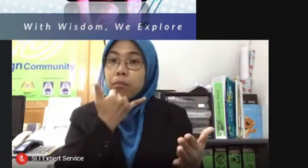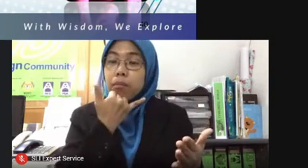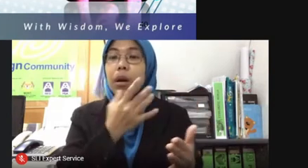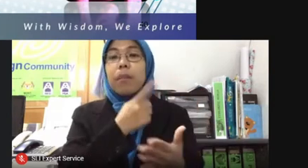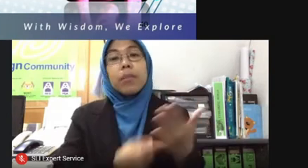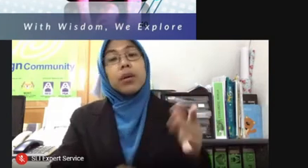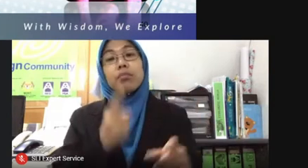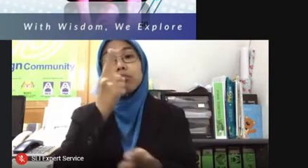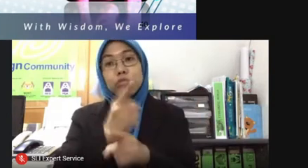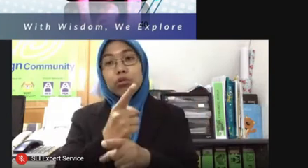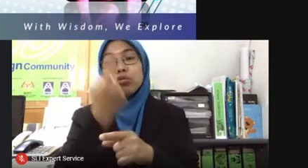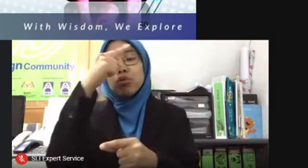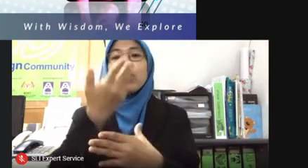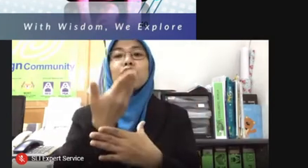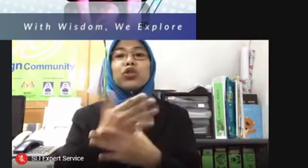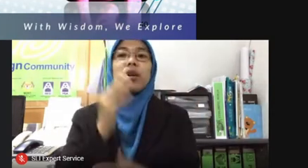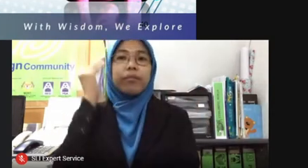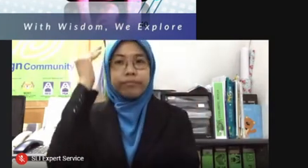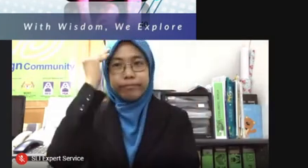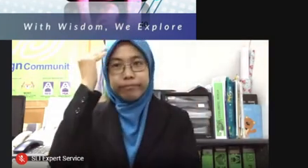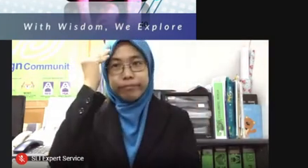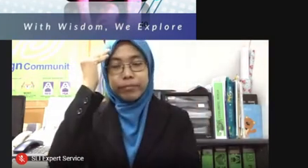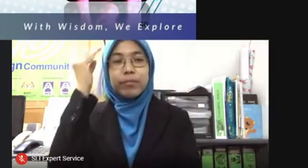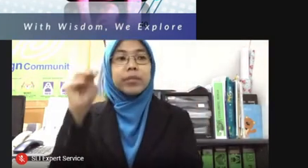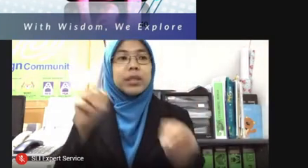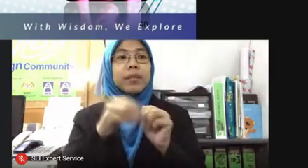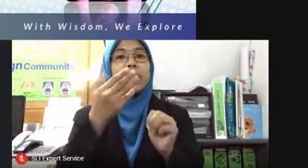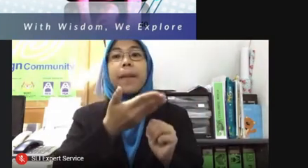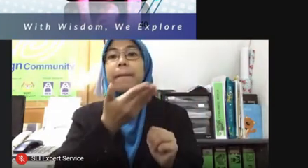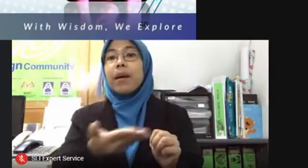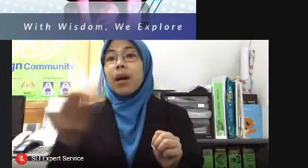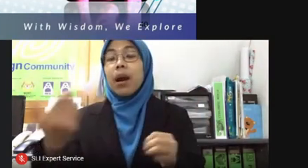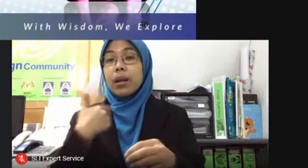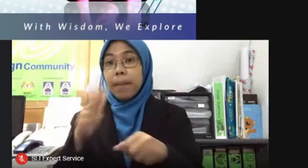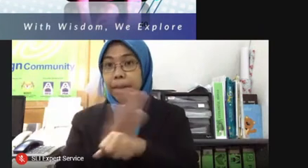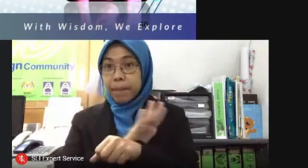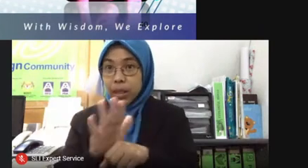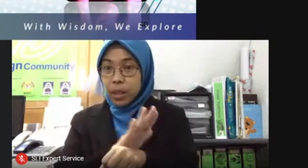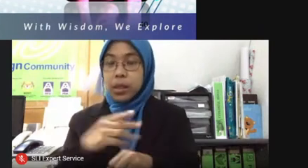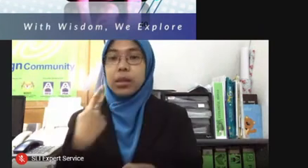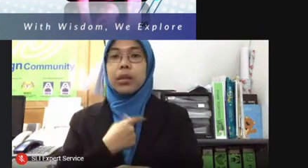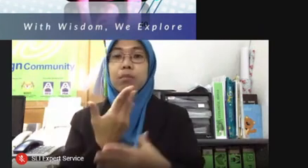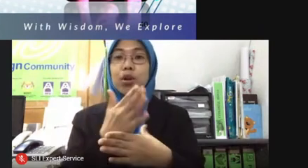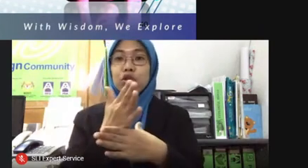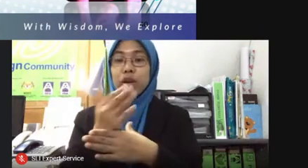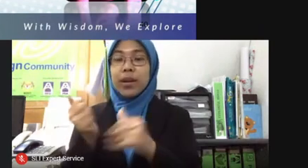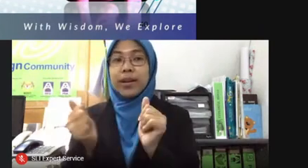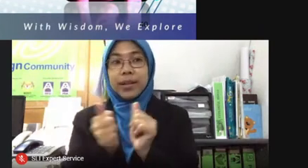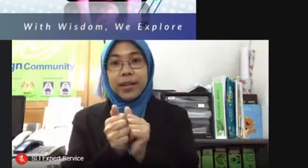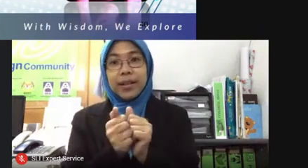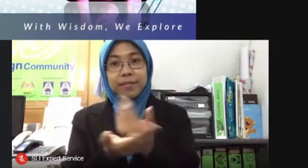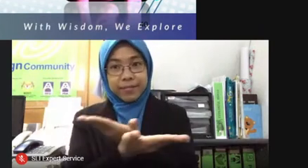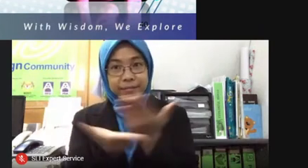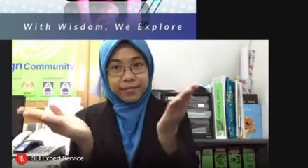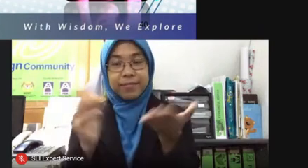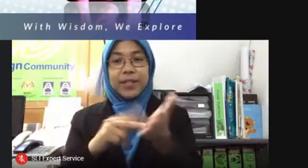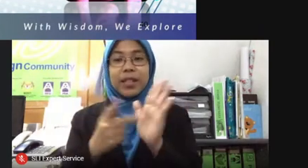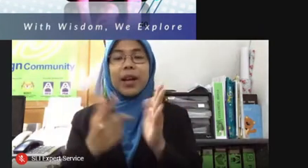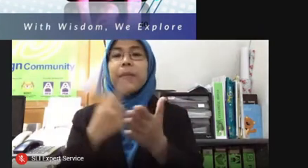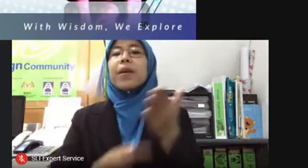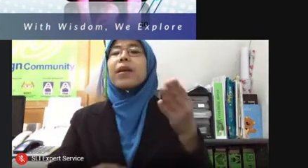sharing of knowledge. Okay, macam contoh macam produk tadi, kalau kita ada business, kita nak share dengan audience tentang produk